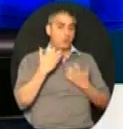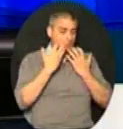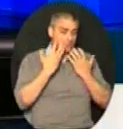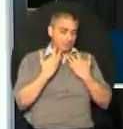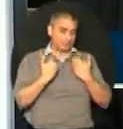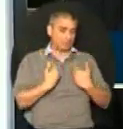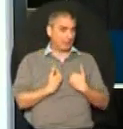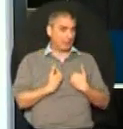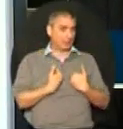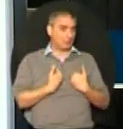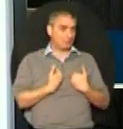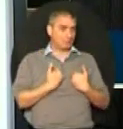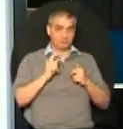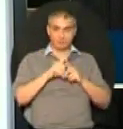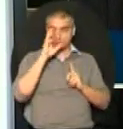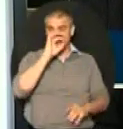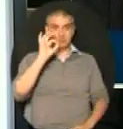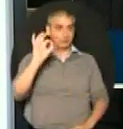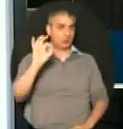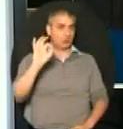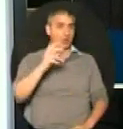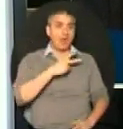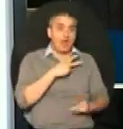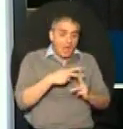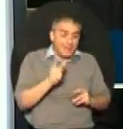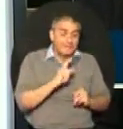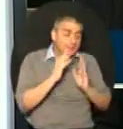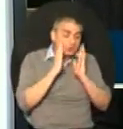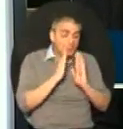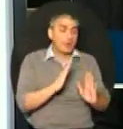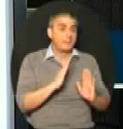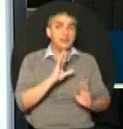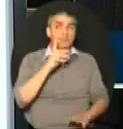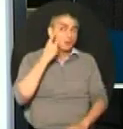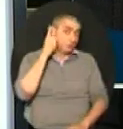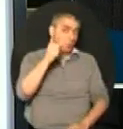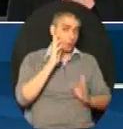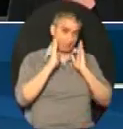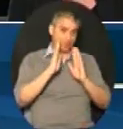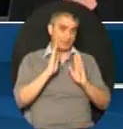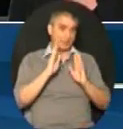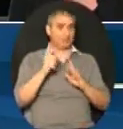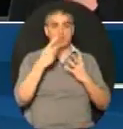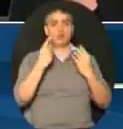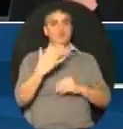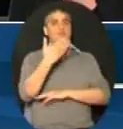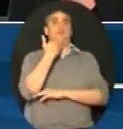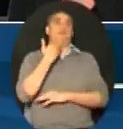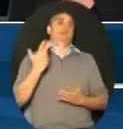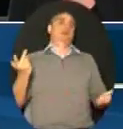לנו, לפי שיטתו, שרק מי שמאמין במה שהוא מאמין, הוא לטובת מדינת